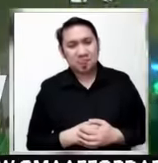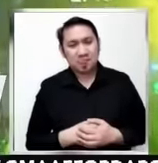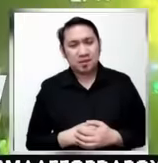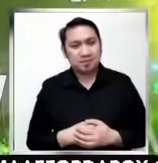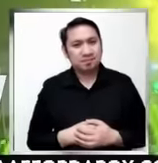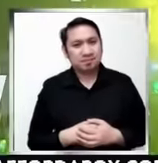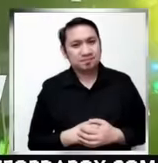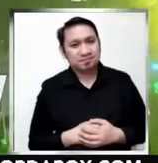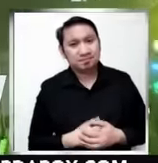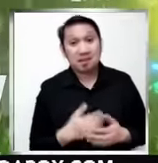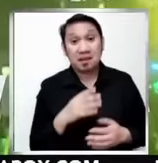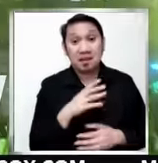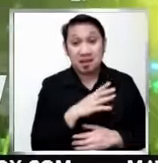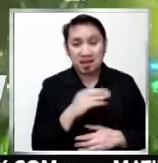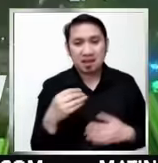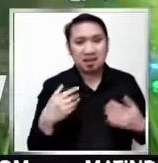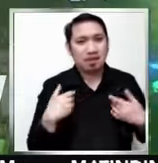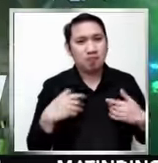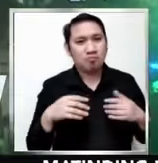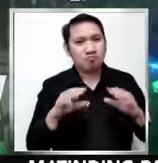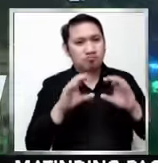May haze at bubble effects pa.